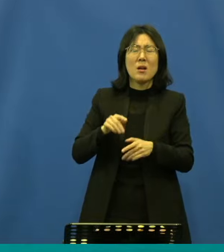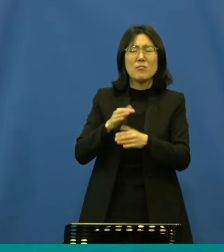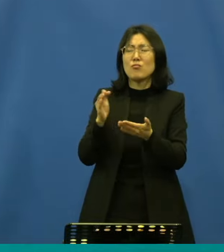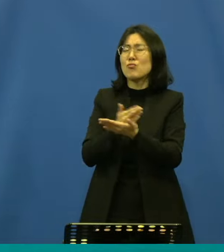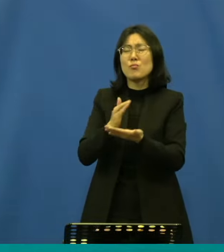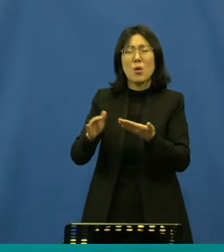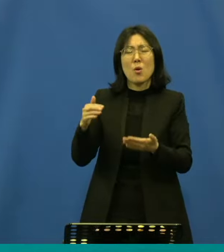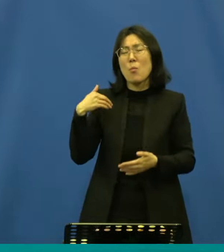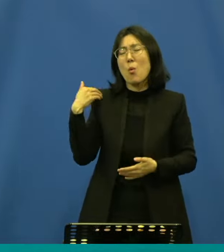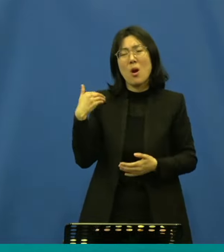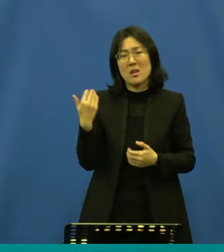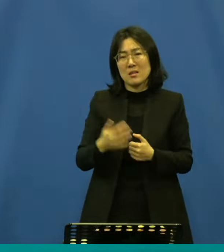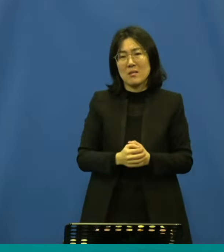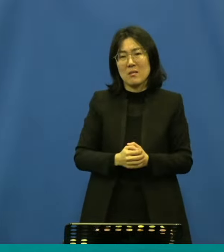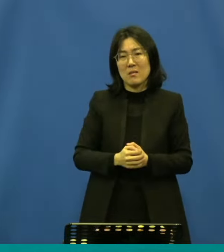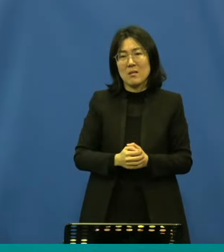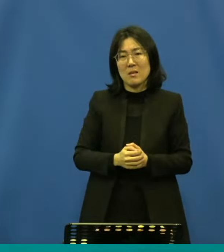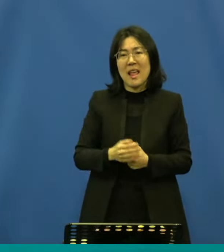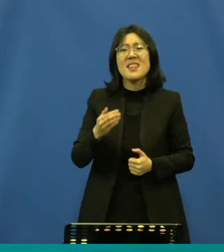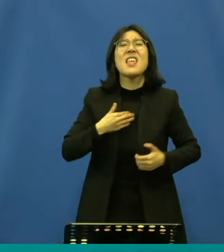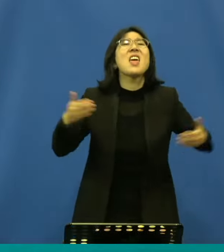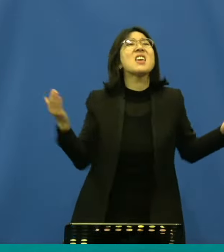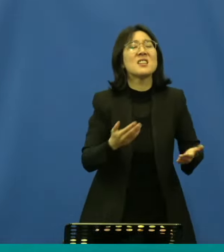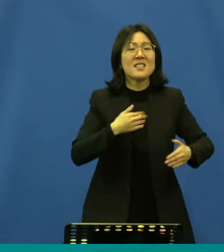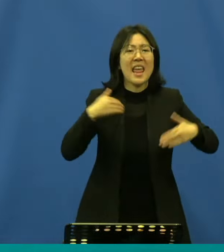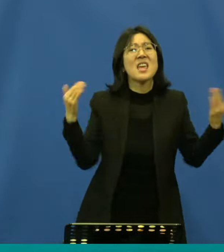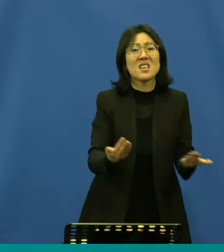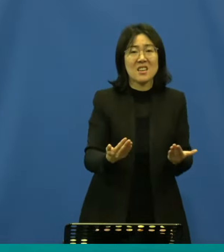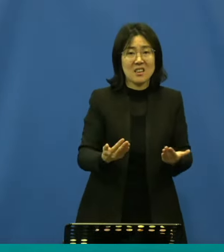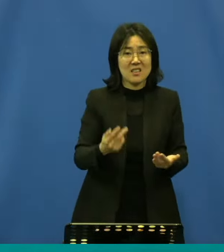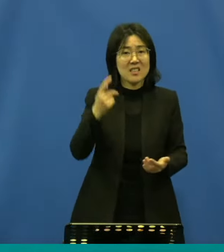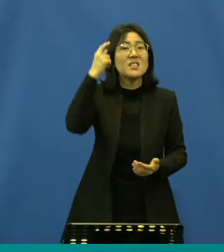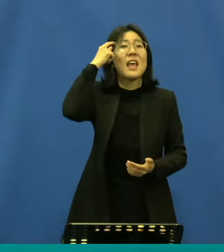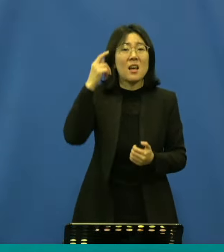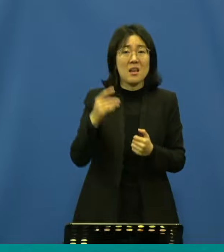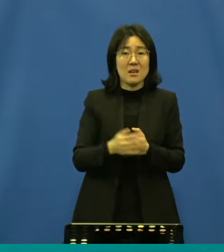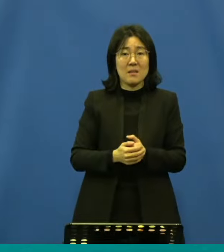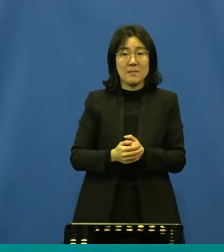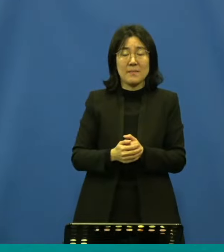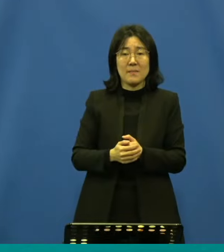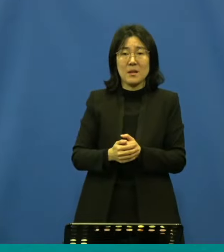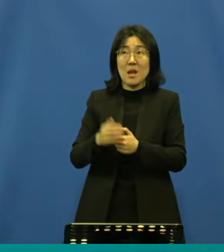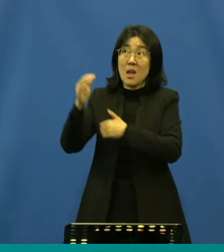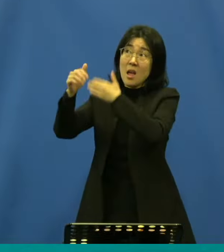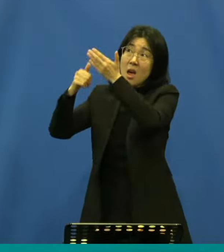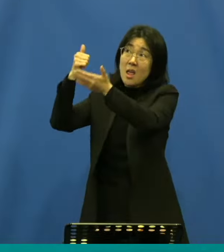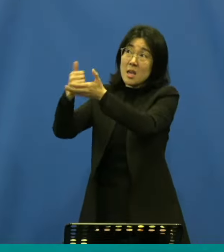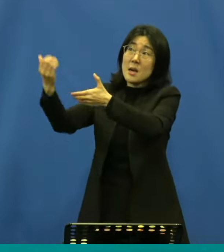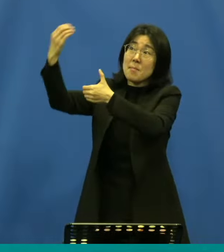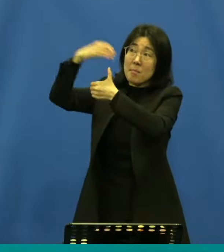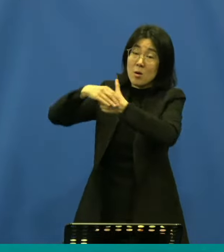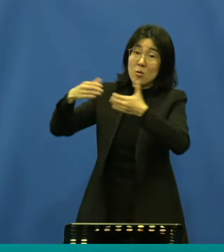좀 더 정확히 말하면 그는 하나님을 위한 일을 하지만 하나님에게는 별 관심이 없어요.